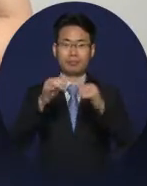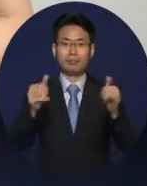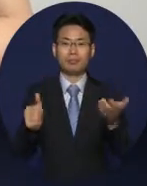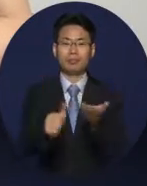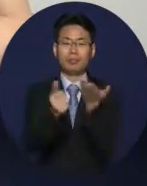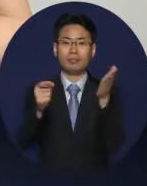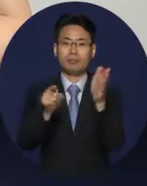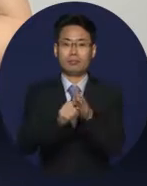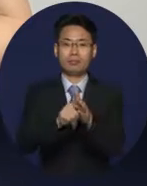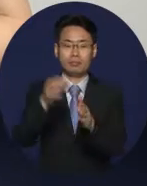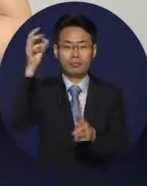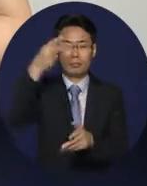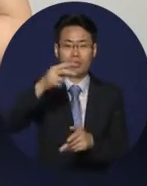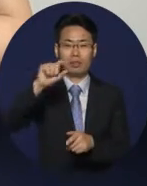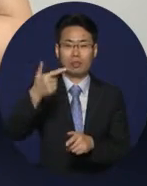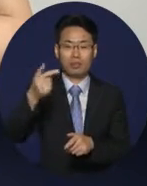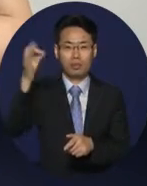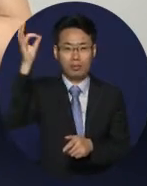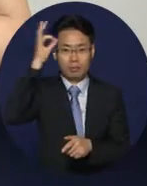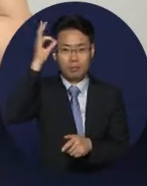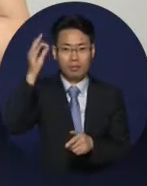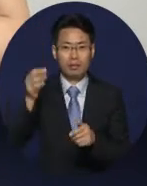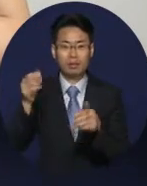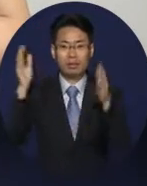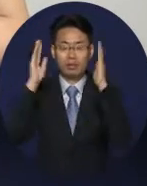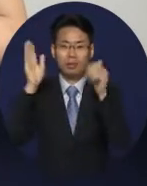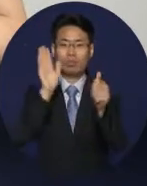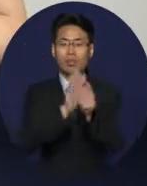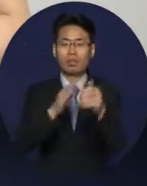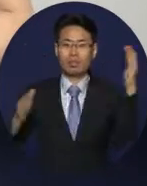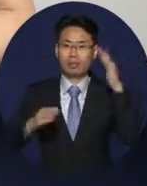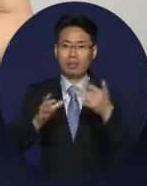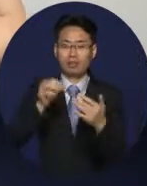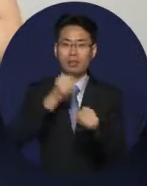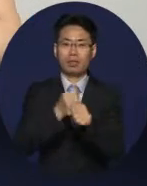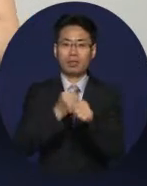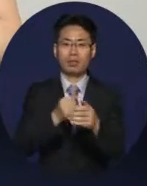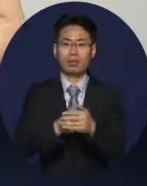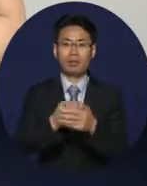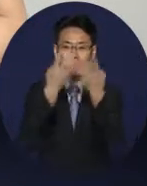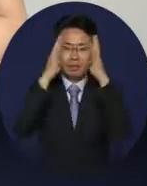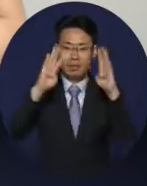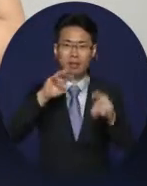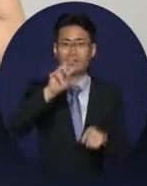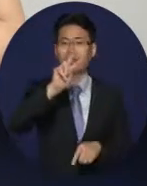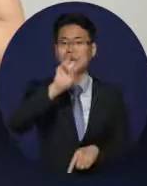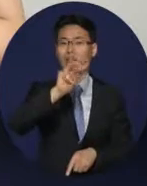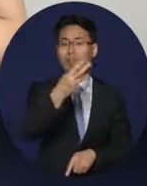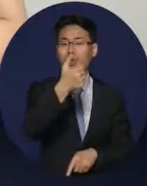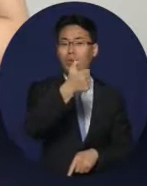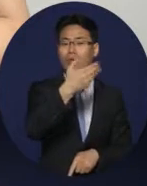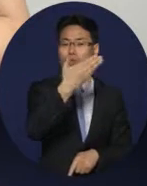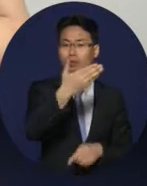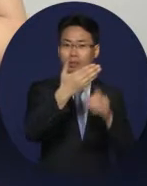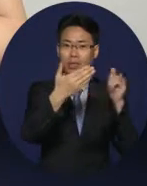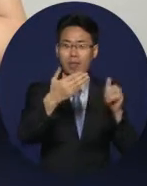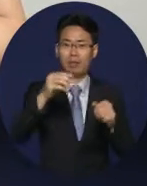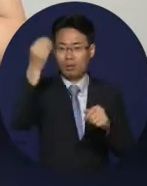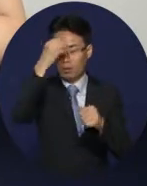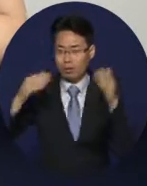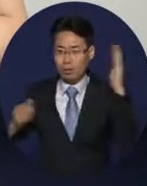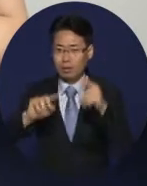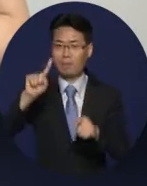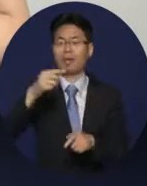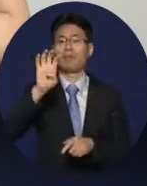지역 인재 양성을 위한 2016년도 포항시 장학생을 선발합니다. 총 인원은 대학생 359명,